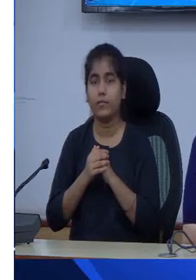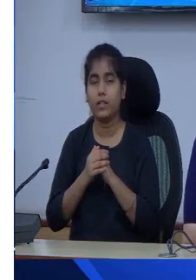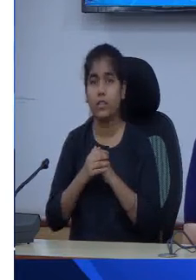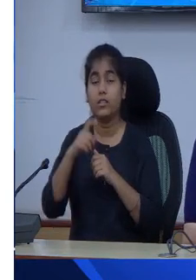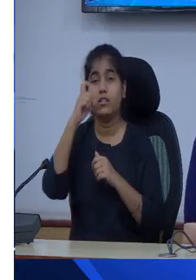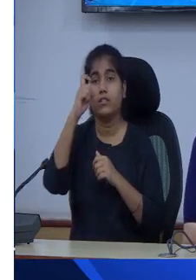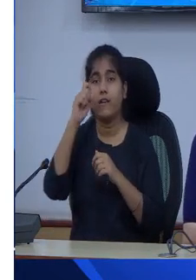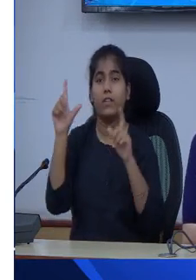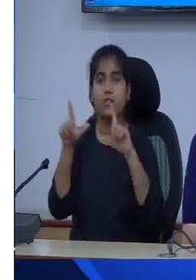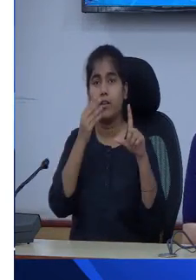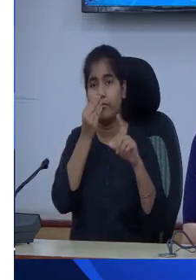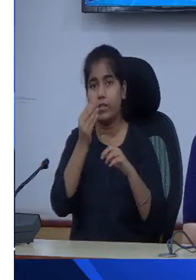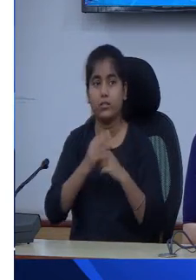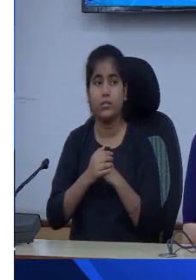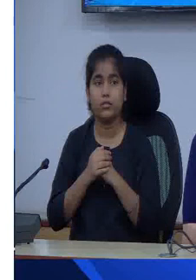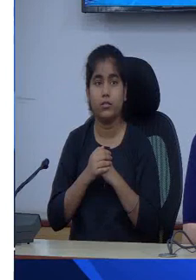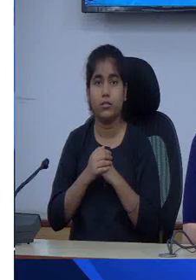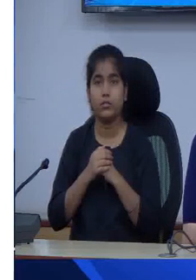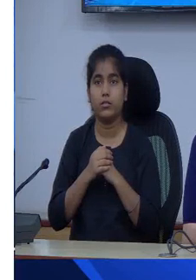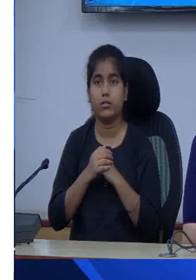द सेवन्थ स्लाइड प्लीज.